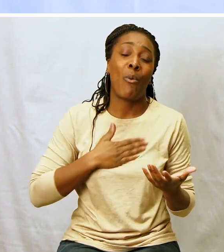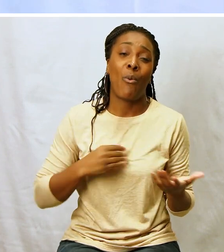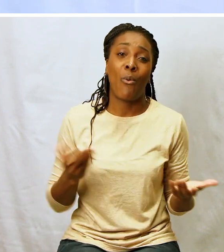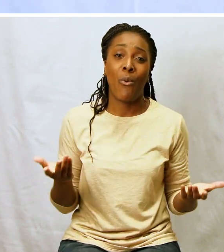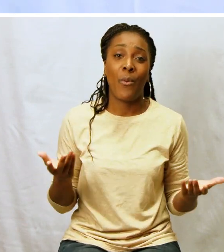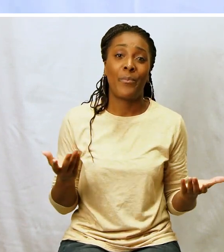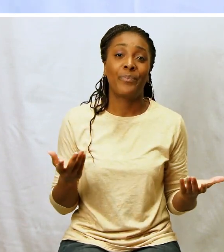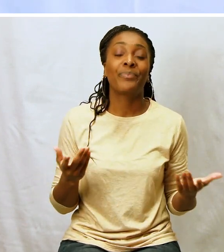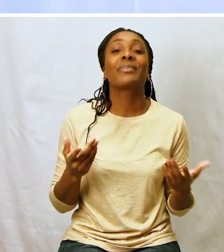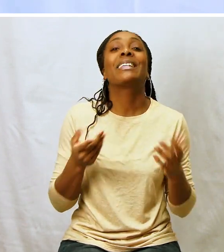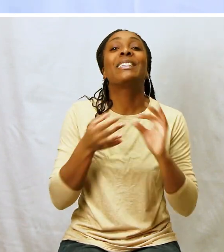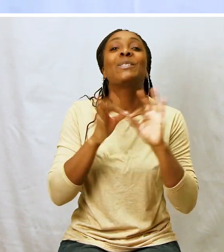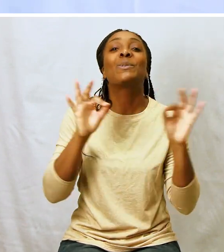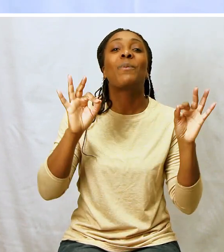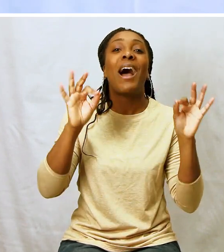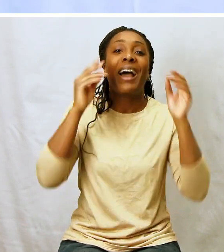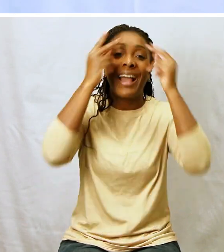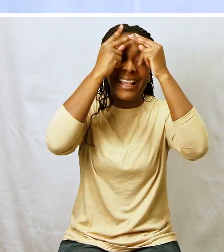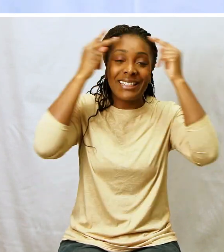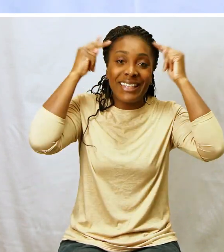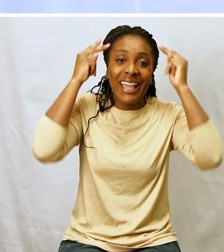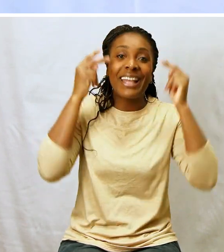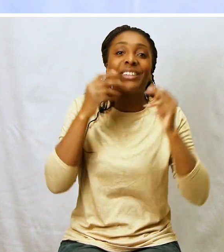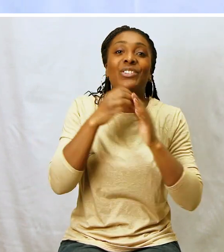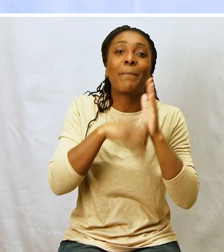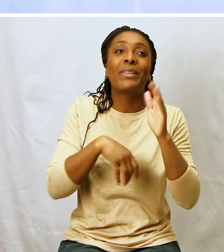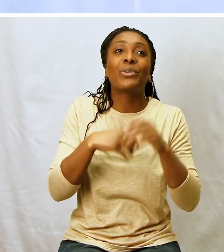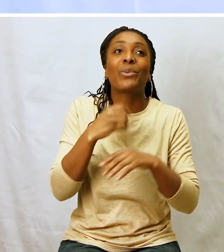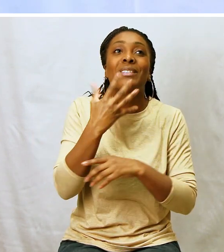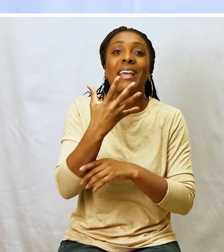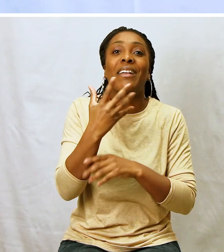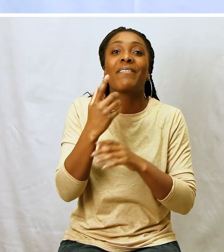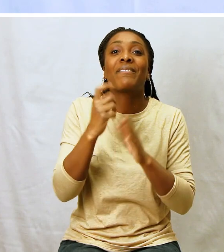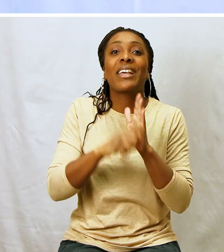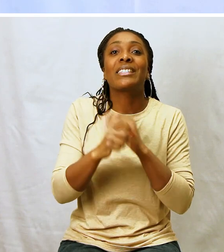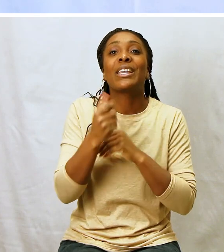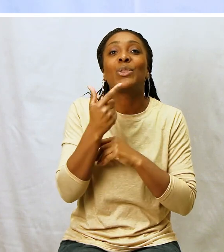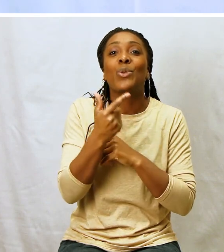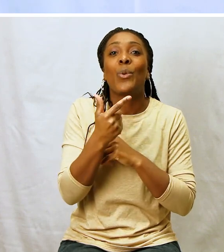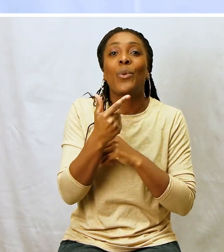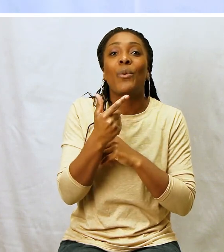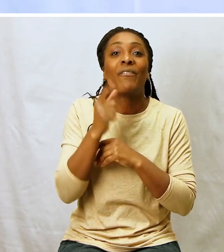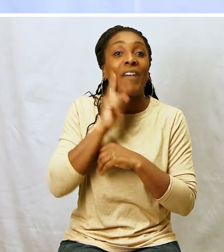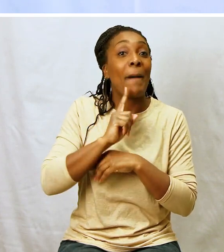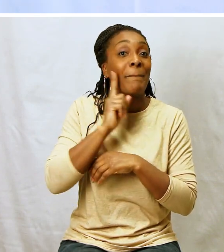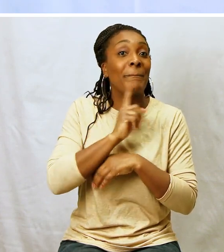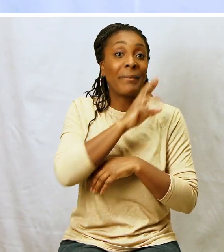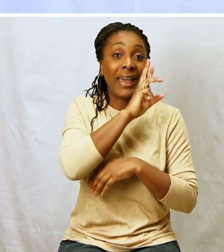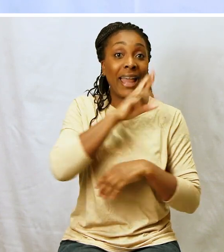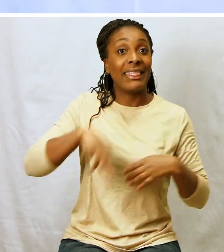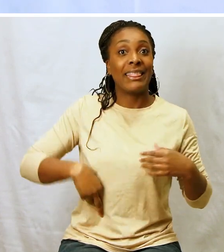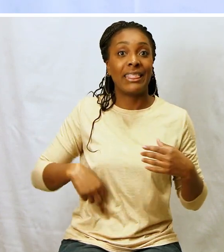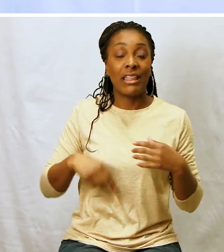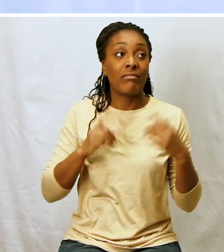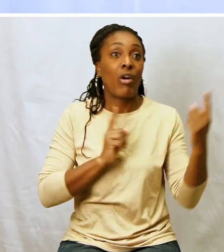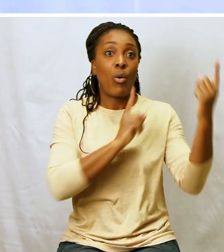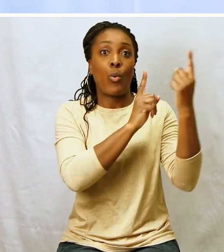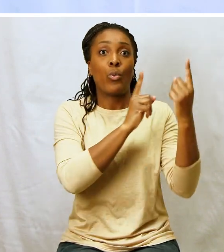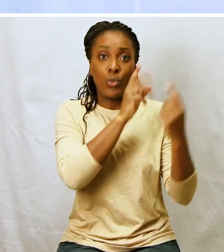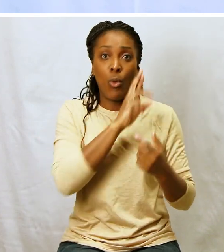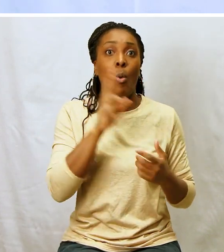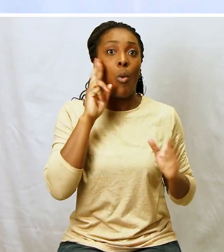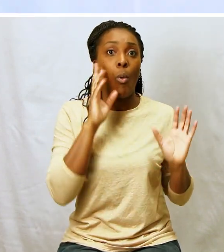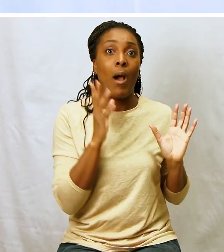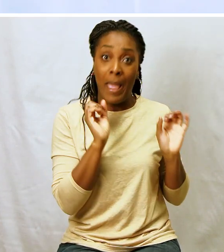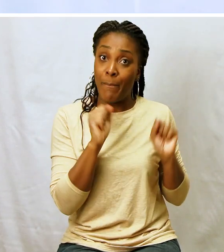histoire, eh bien, avec Esther, chapitre 5, verset 2. Lorsque Esther va présenter la cause d'Israël et qu'elle risque de mourir devant le roi, la Bible